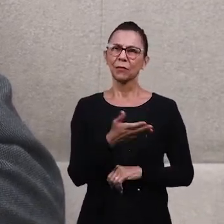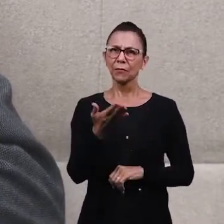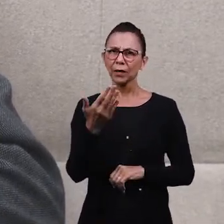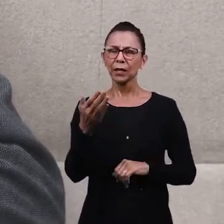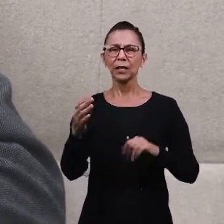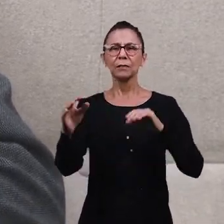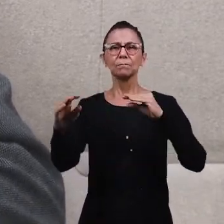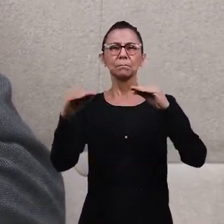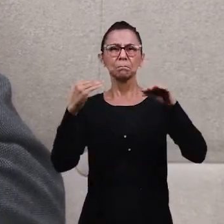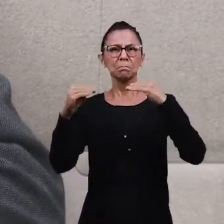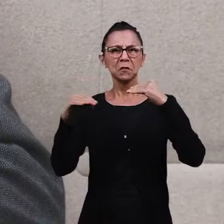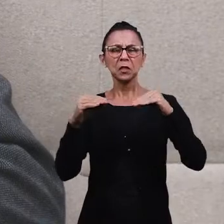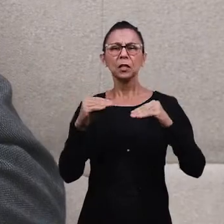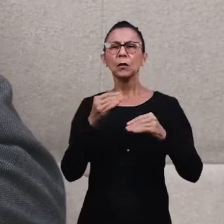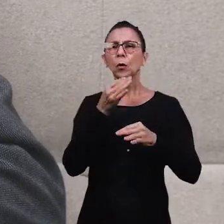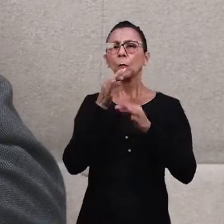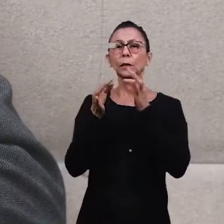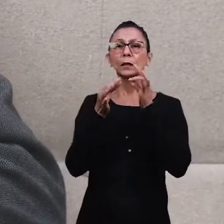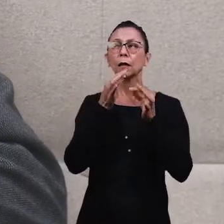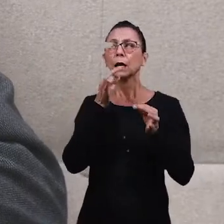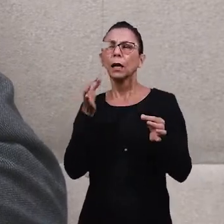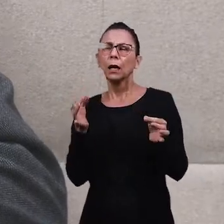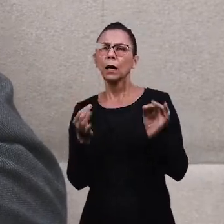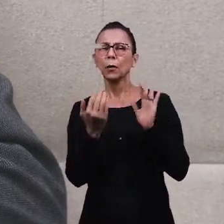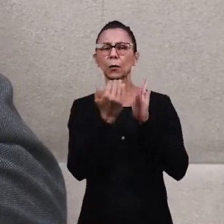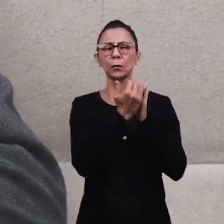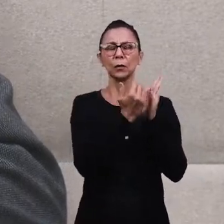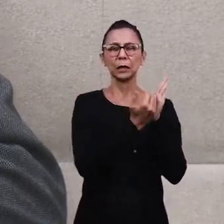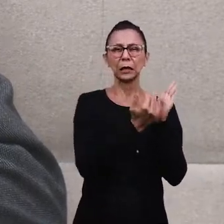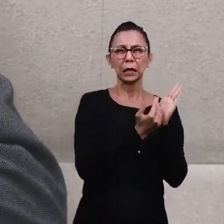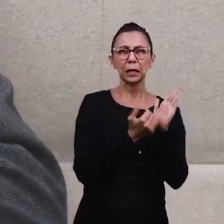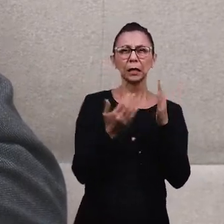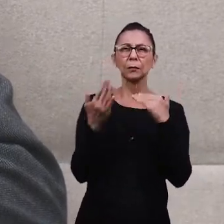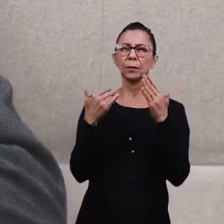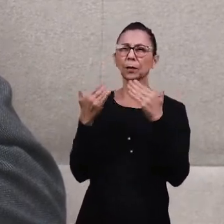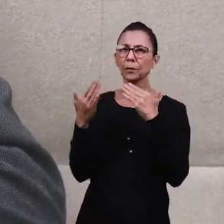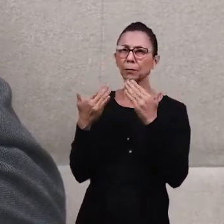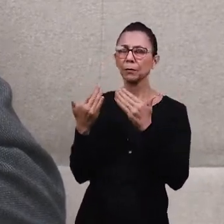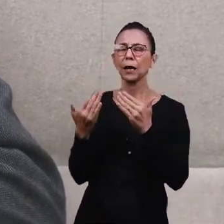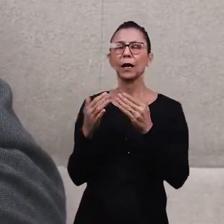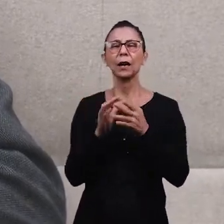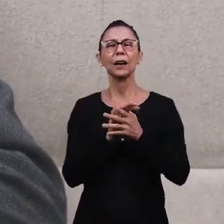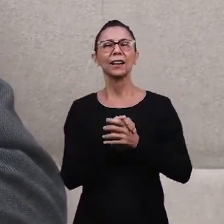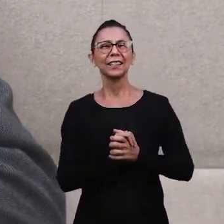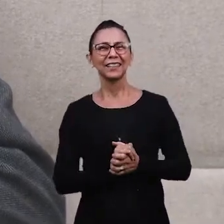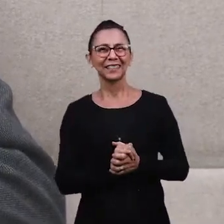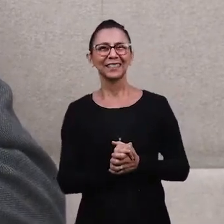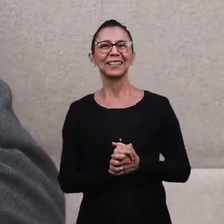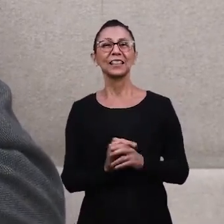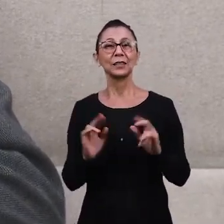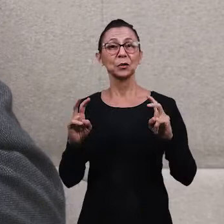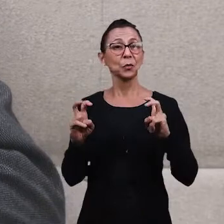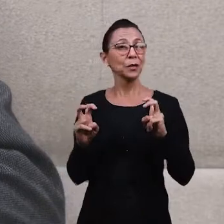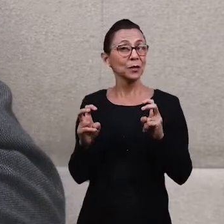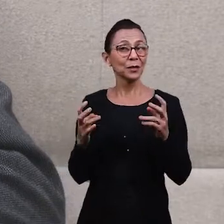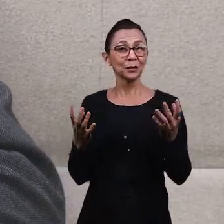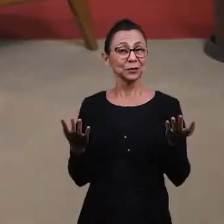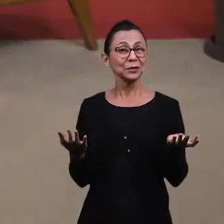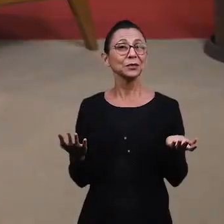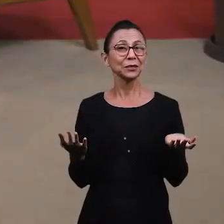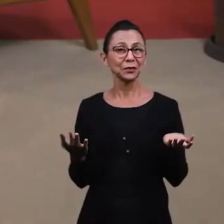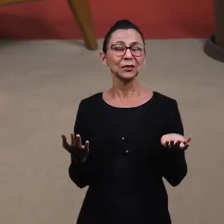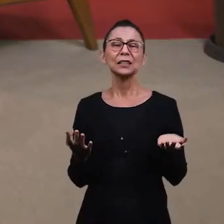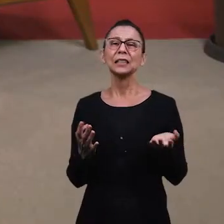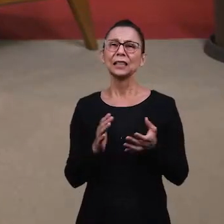participation. Vous pouvez voir déjà à l'écran QR Code. Vous pouvez participer de la programmation. Ouvrez l'appareil photo de